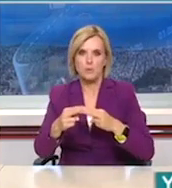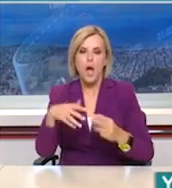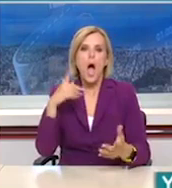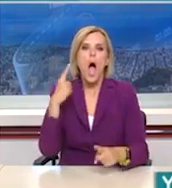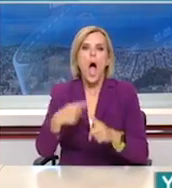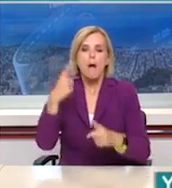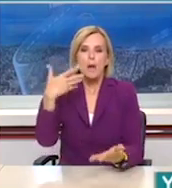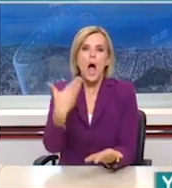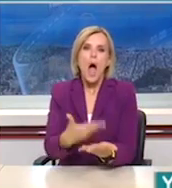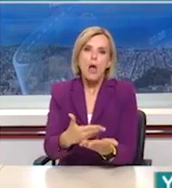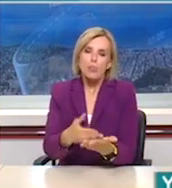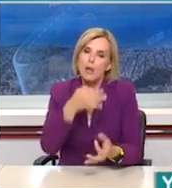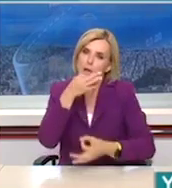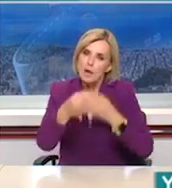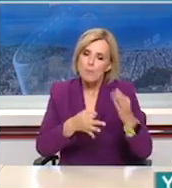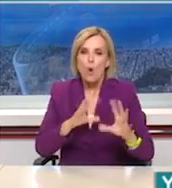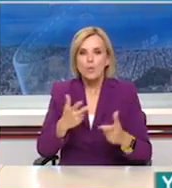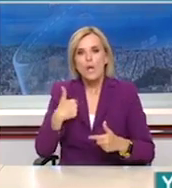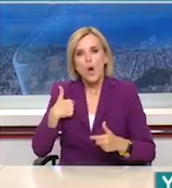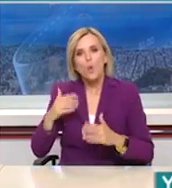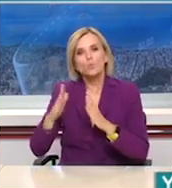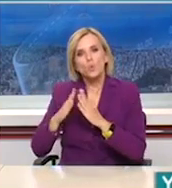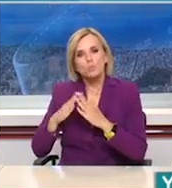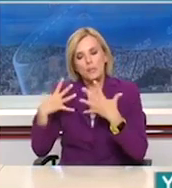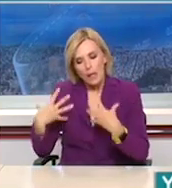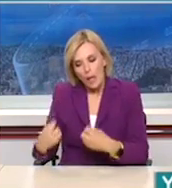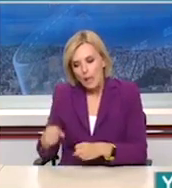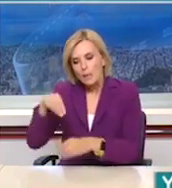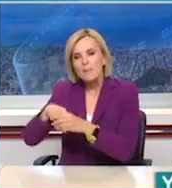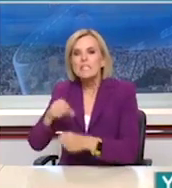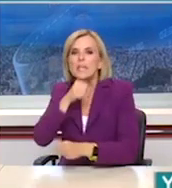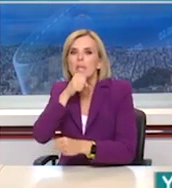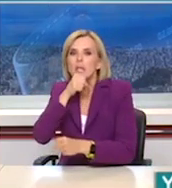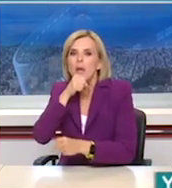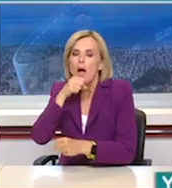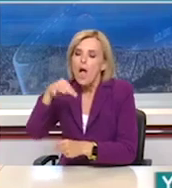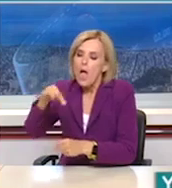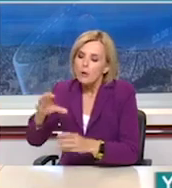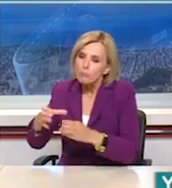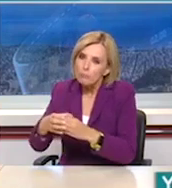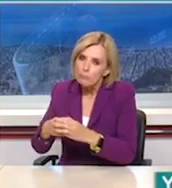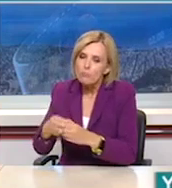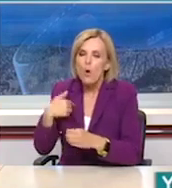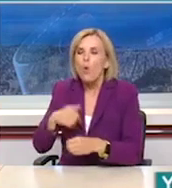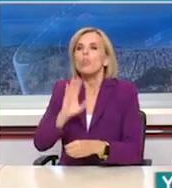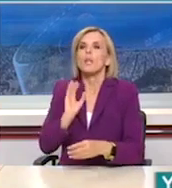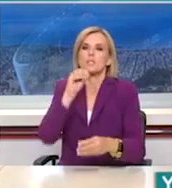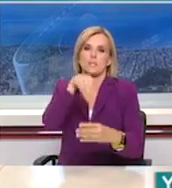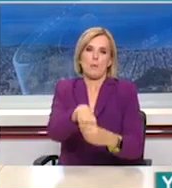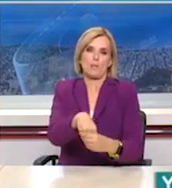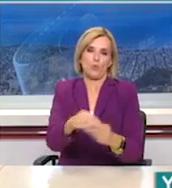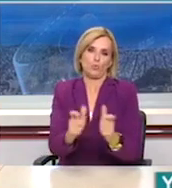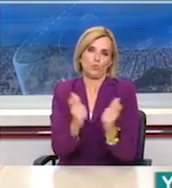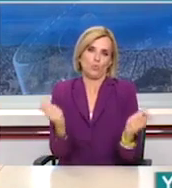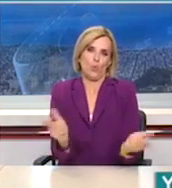άδεια, να αναφέρετε ότι στο οικογενειακό μου περιβάλλον υπάρχει κάποιο άτομο ευπαθή ομάδα, χωρίς να είναι αυτό ονομαστικό, και να μην εκτίθεται το